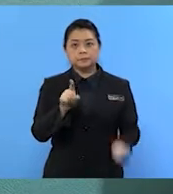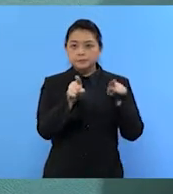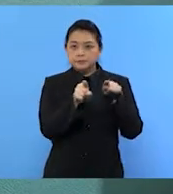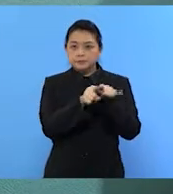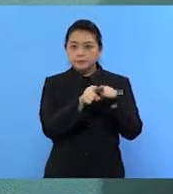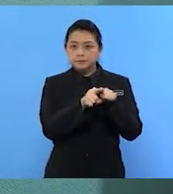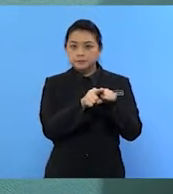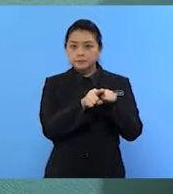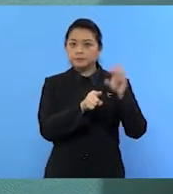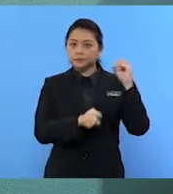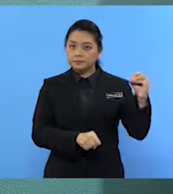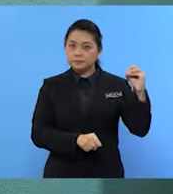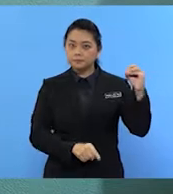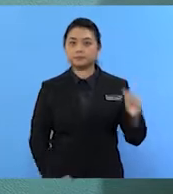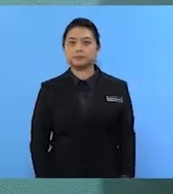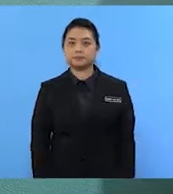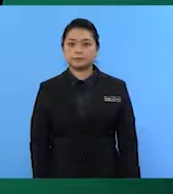sama dengan sifar.